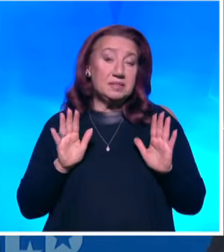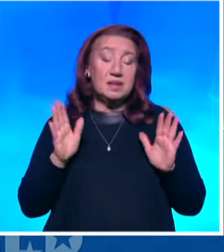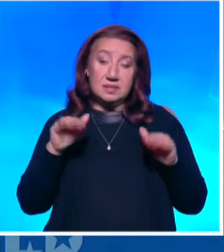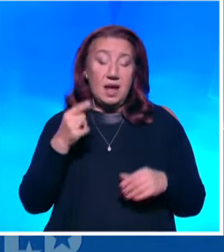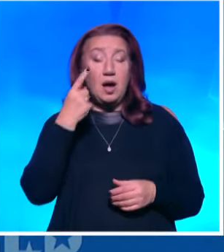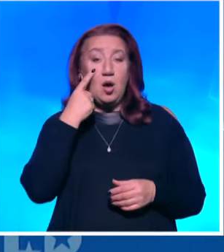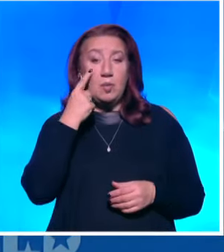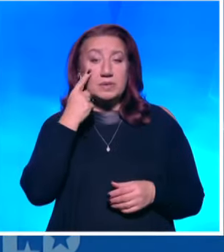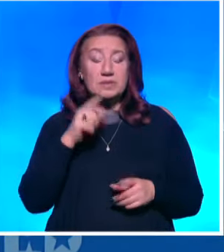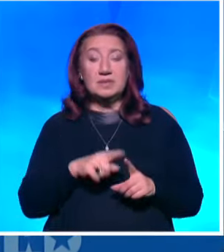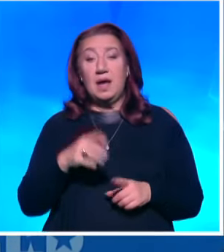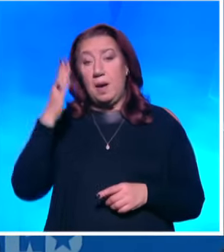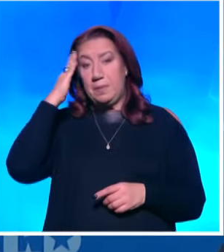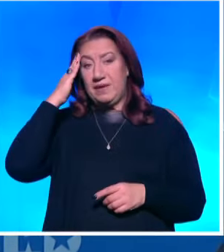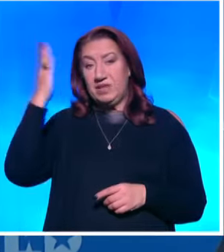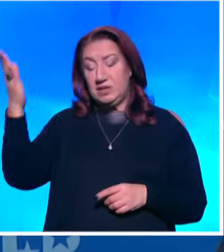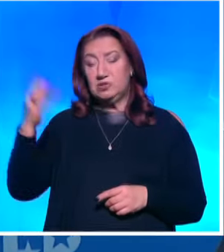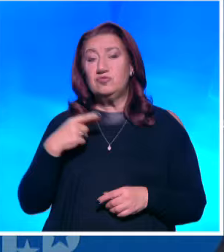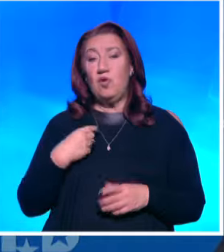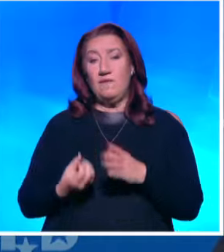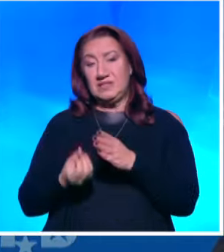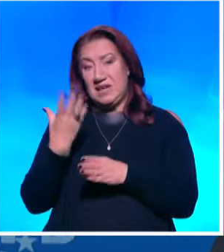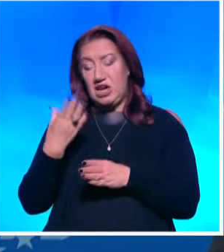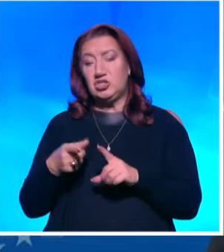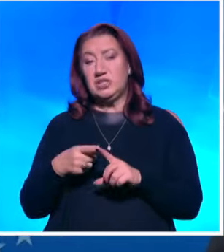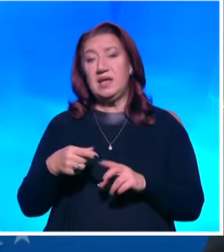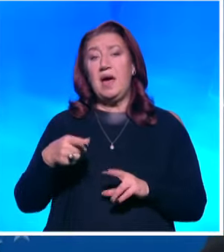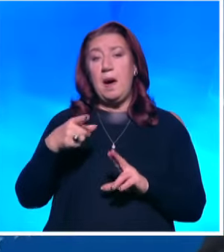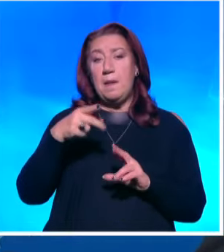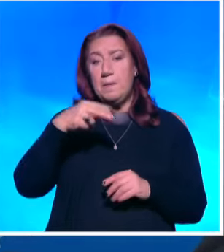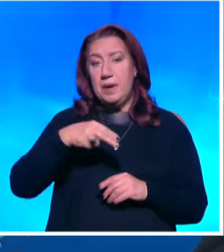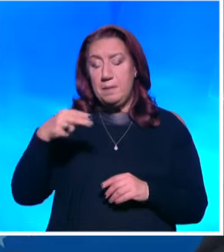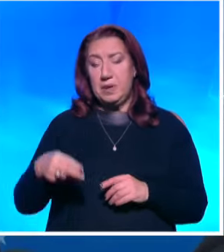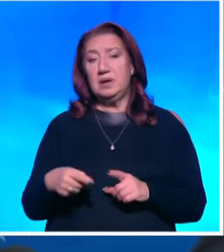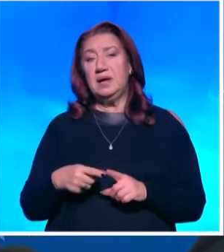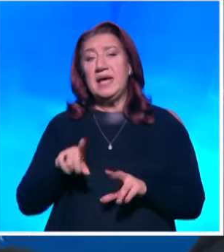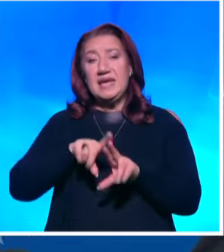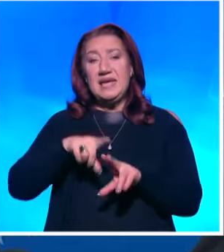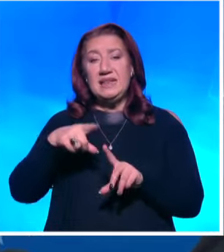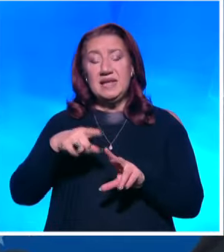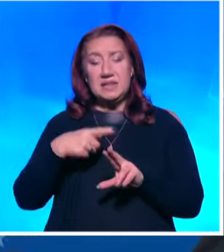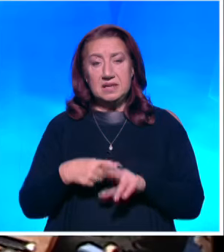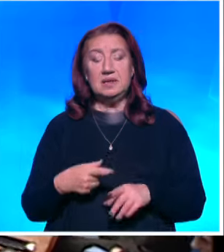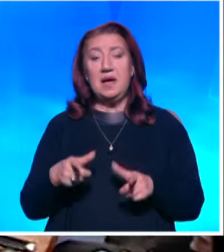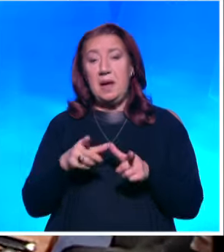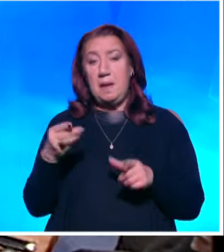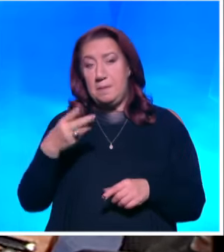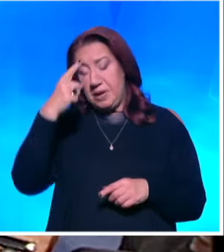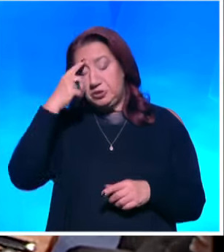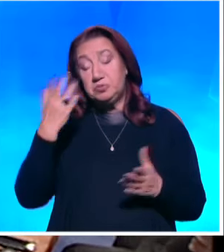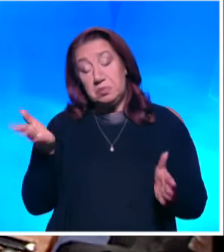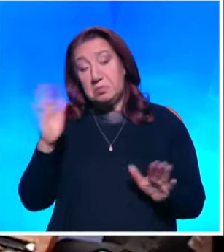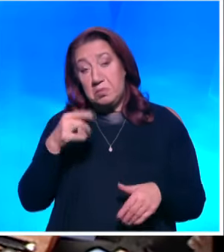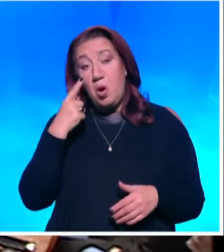на възраждане на пп на итн на меч да опитат може пък да е за добро продължаваме